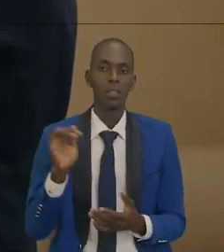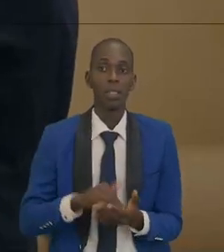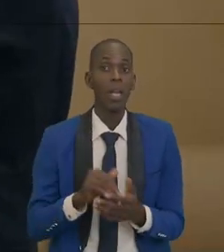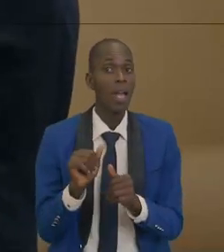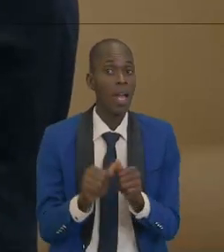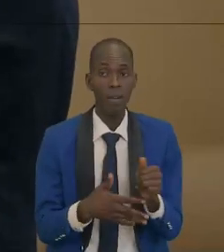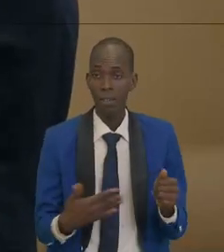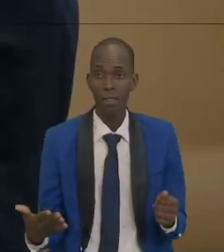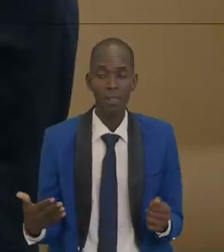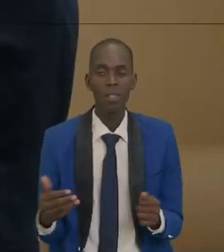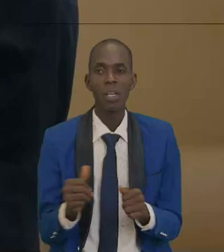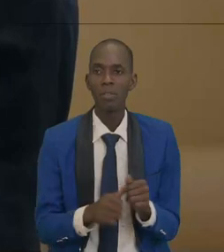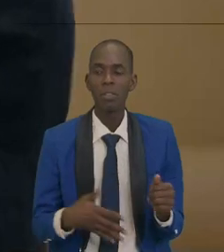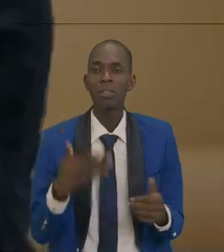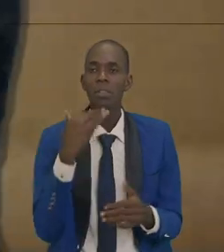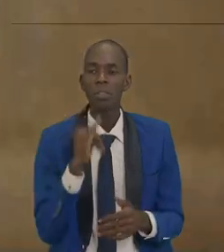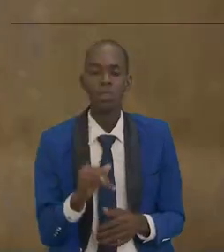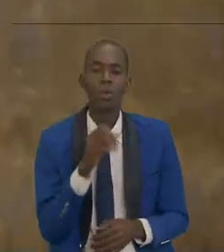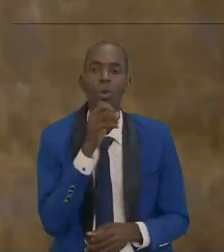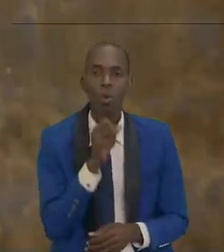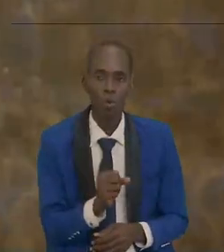Tout est cool, calme.